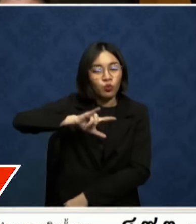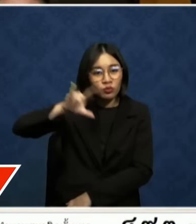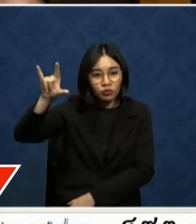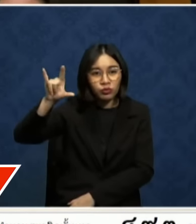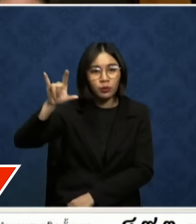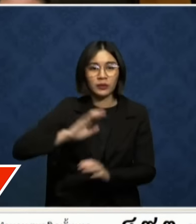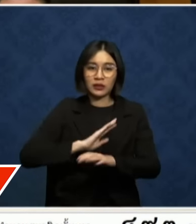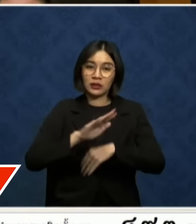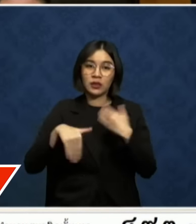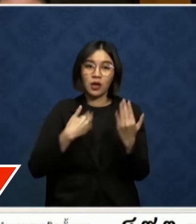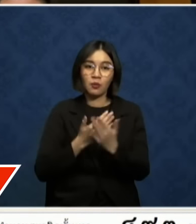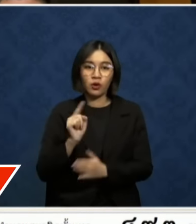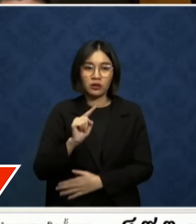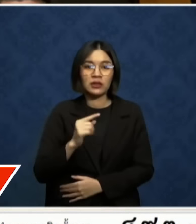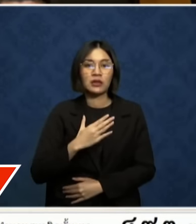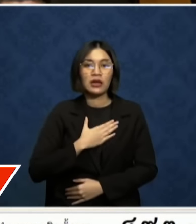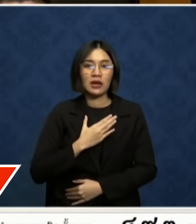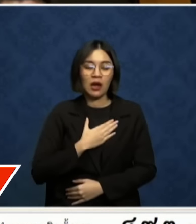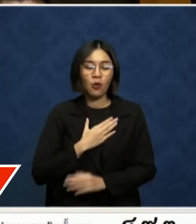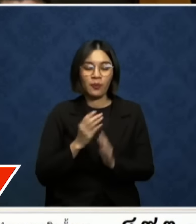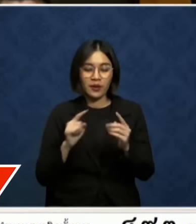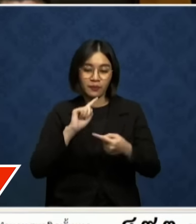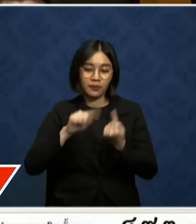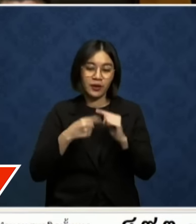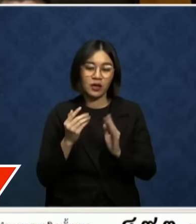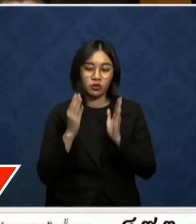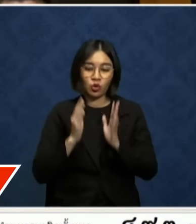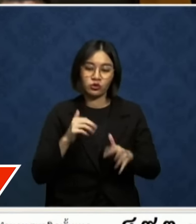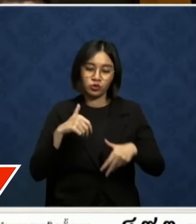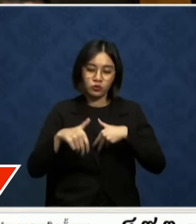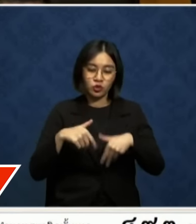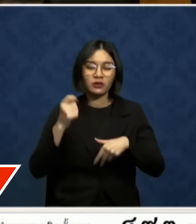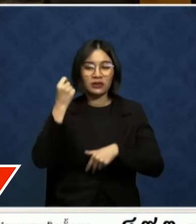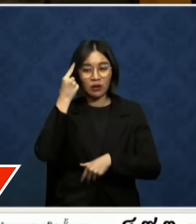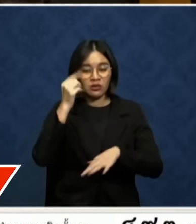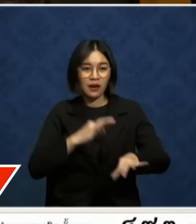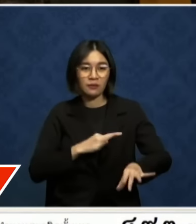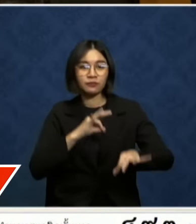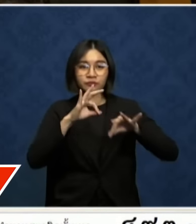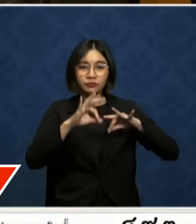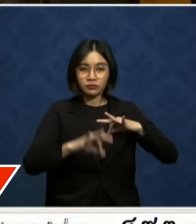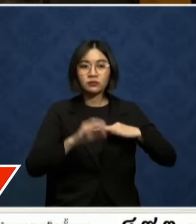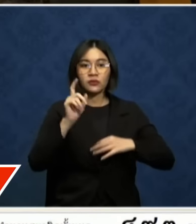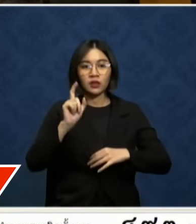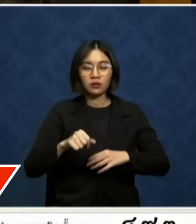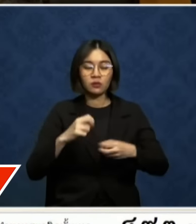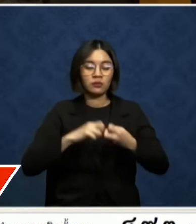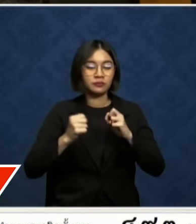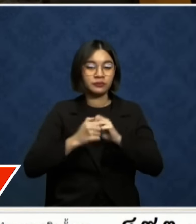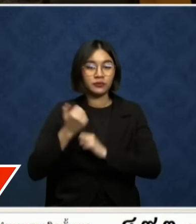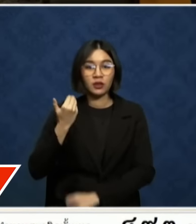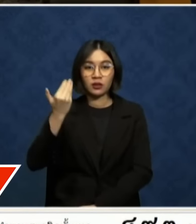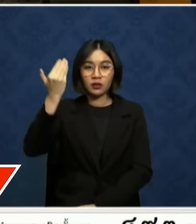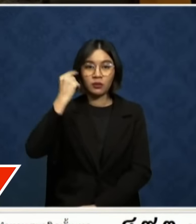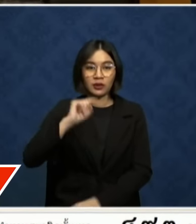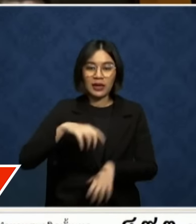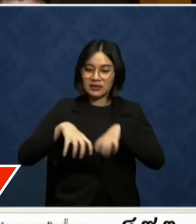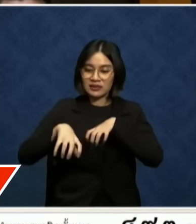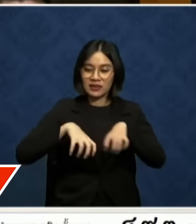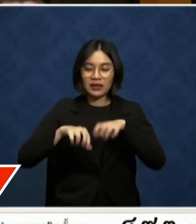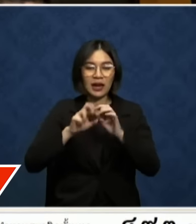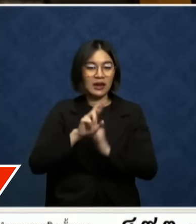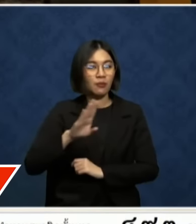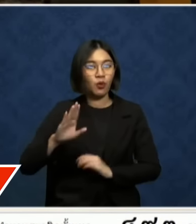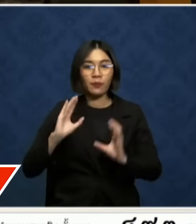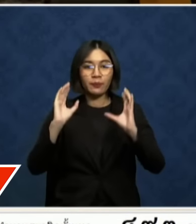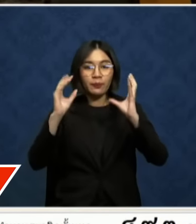านี้เป็นสิ่งที่เราเองในฐานะเพื่อนมนุษย์ต้องเข้าใจกันนะครับปัญหาที่ผ่านมาก็คือว่าเราไม่ได้มีการจัดการอย่างเป็นระบบ